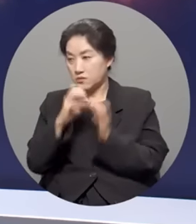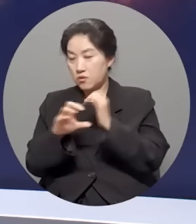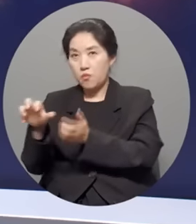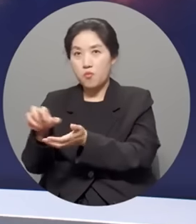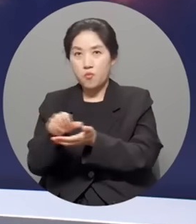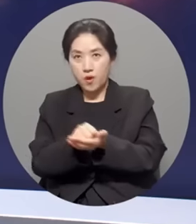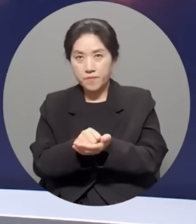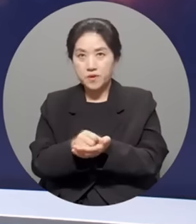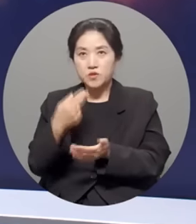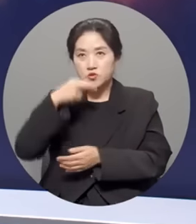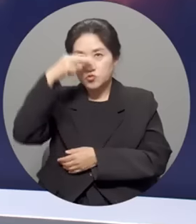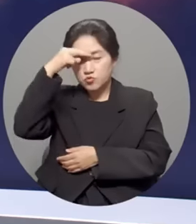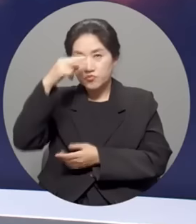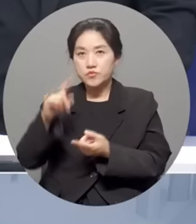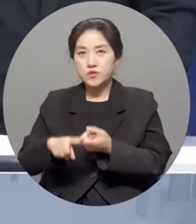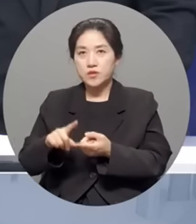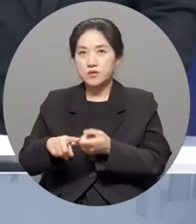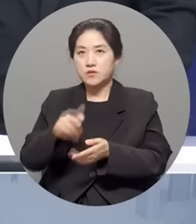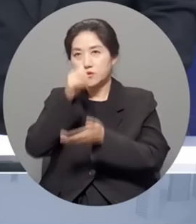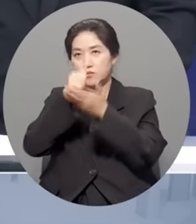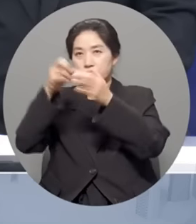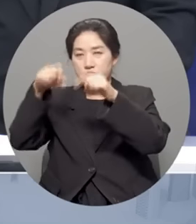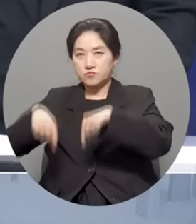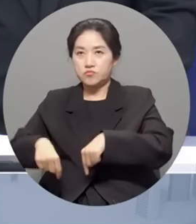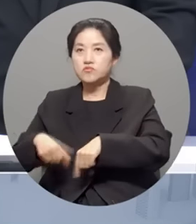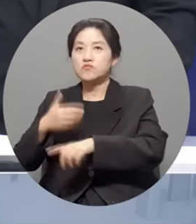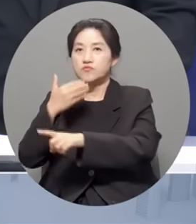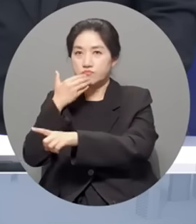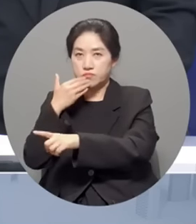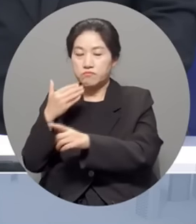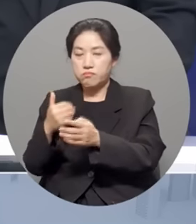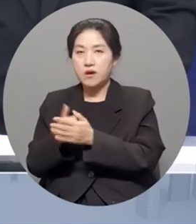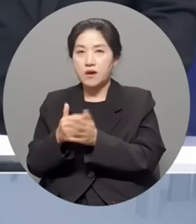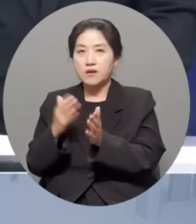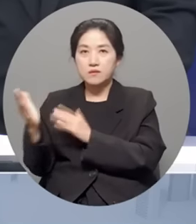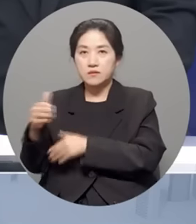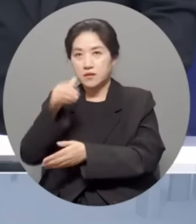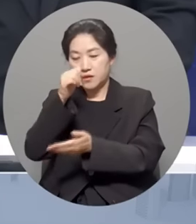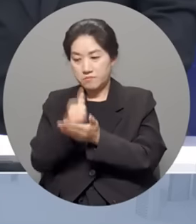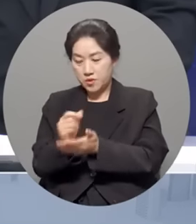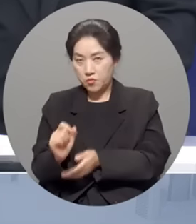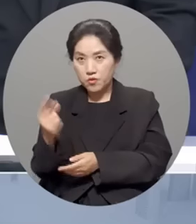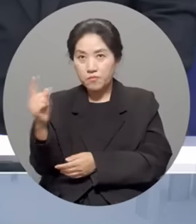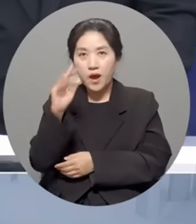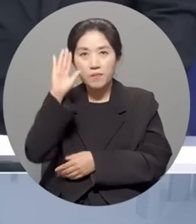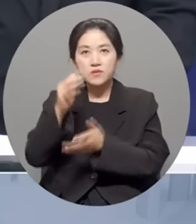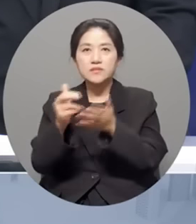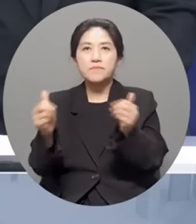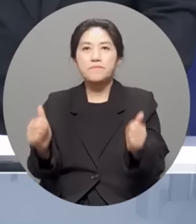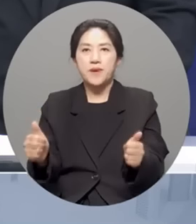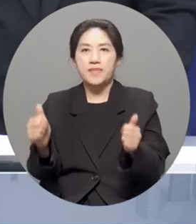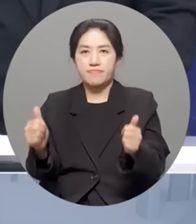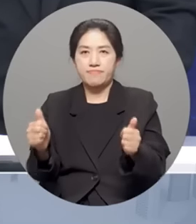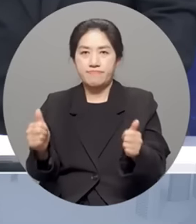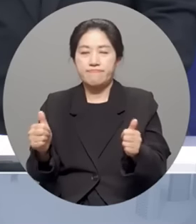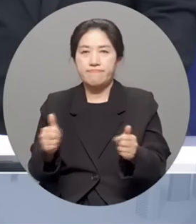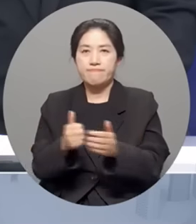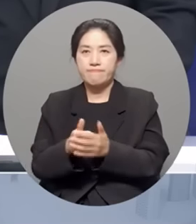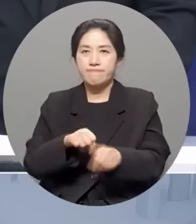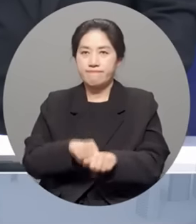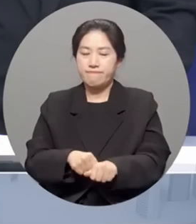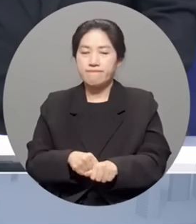확보되면 음주 자체에 대해선 무죄 판결이 날 순 있지만 범행 동기가 입증되면서 앞으로의 재판에서 양형에 영향을